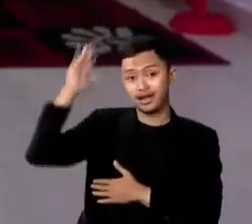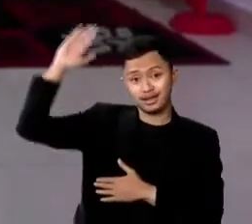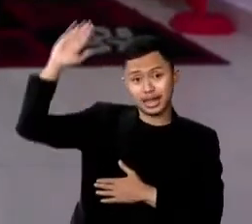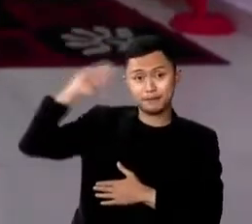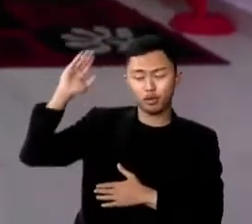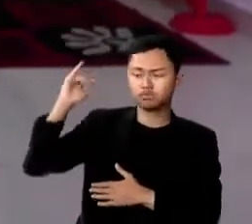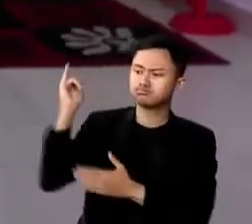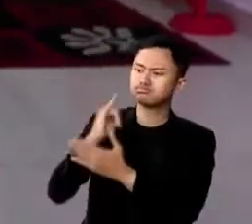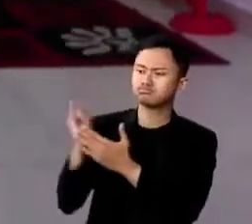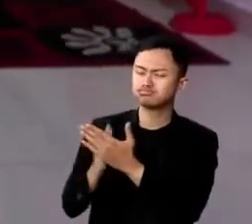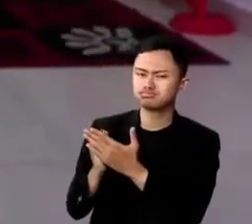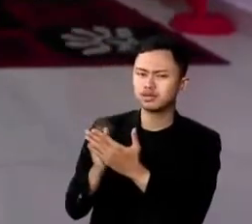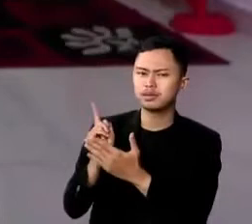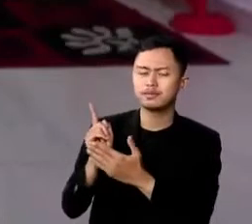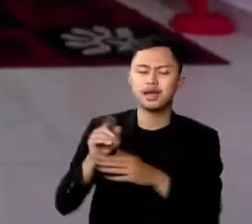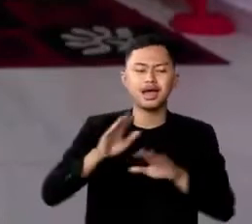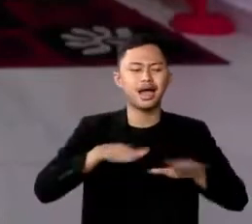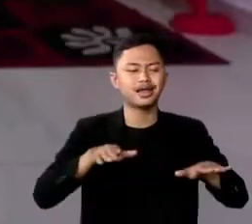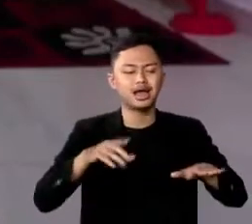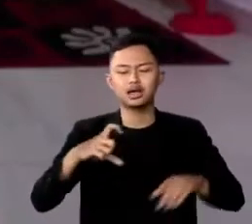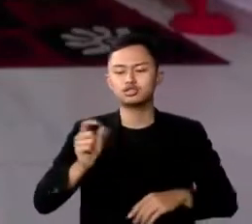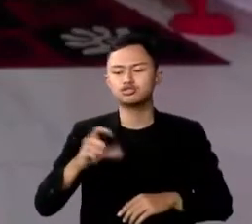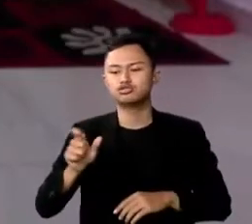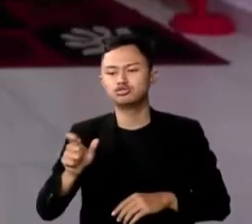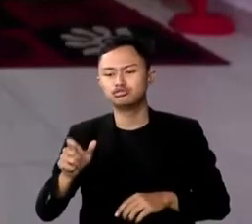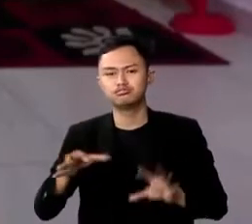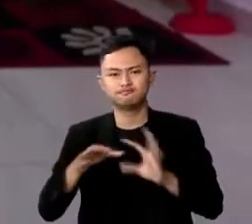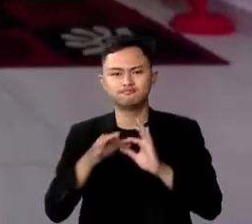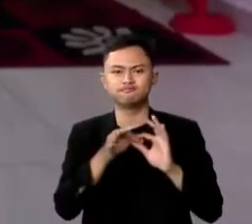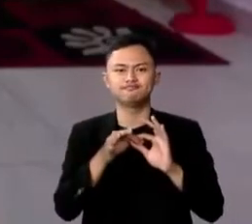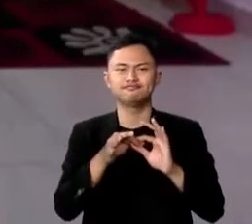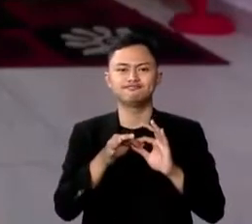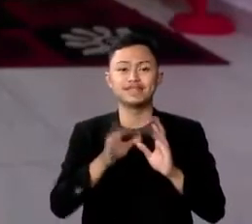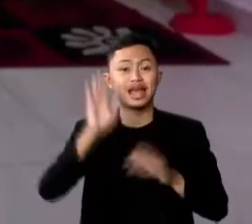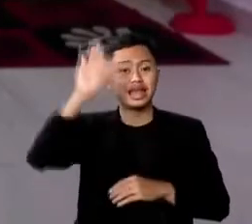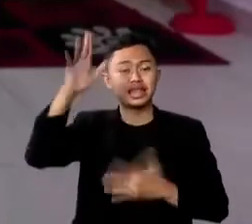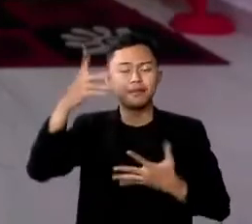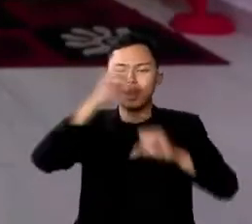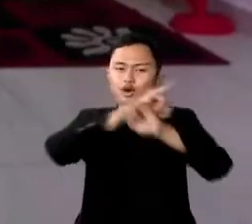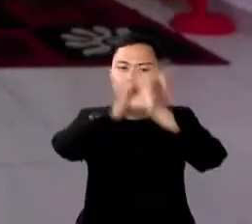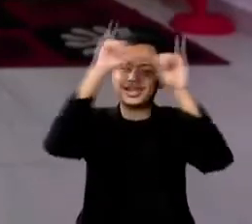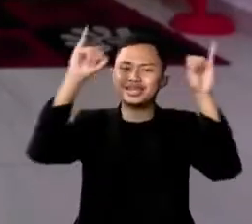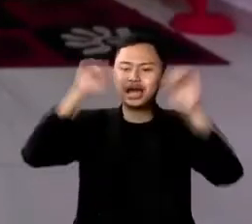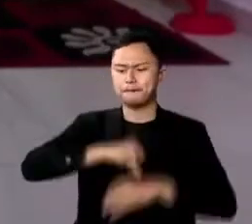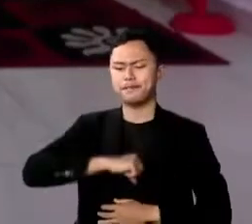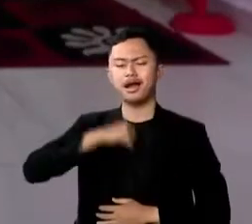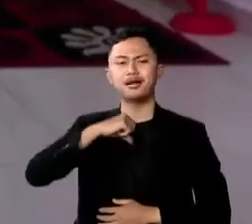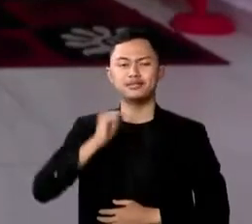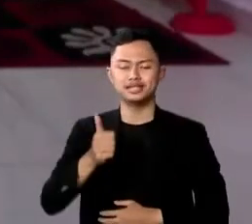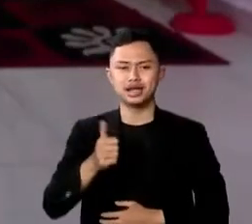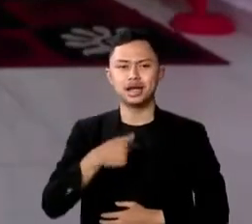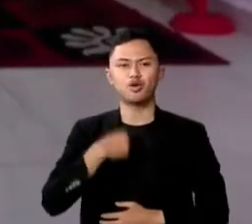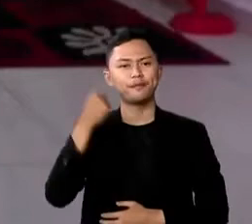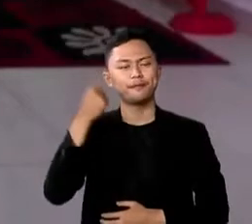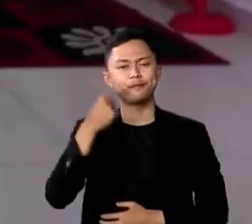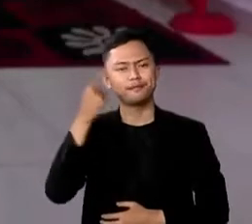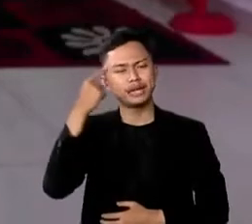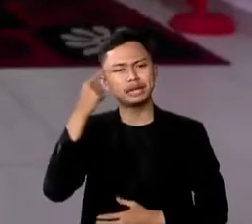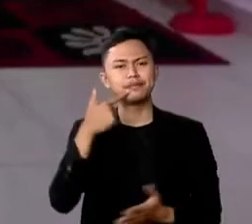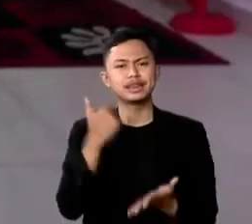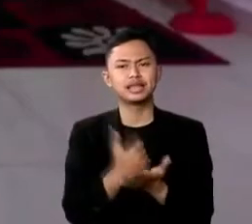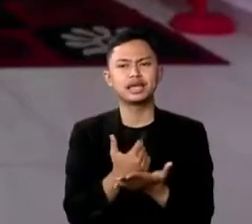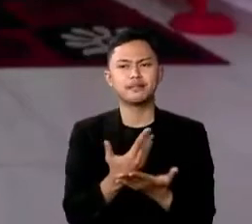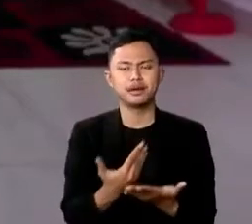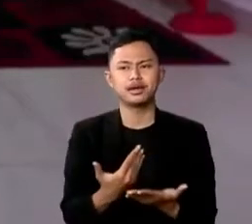ini ya kerjasama antara anak-cucu tak jadinya sesuatu yang indah dan bisa dibanggakan tega inti utama